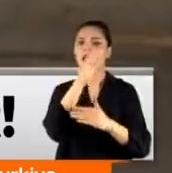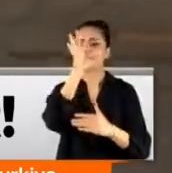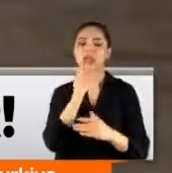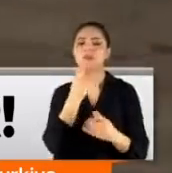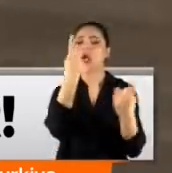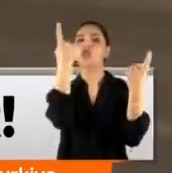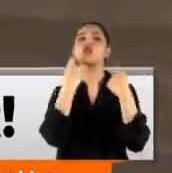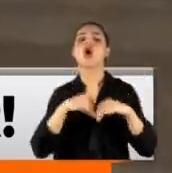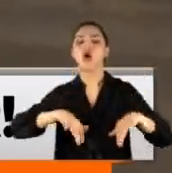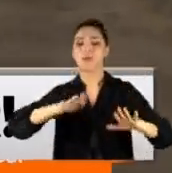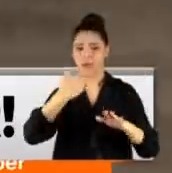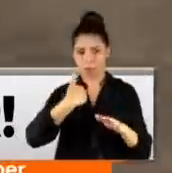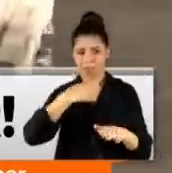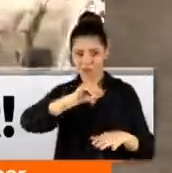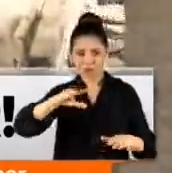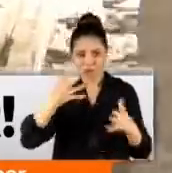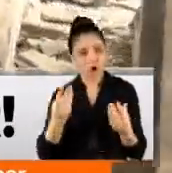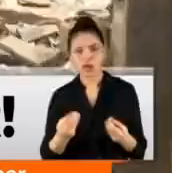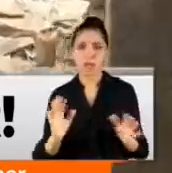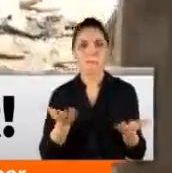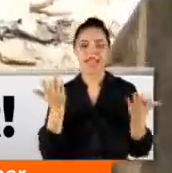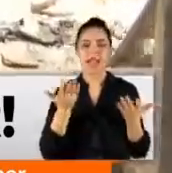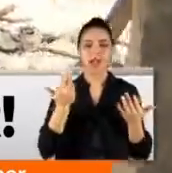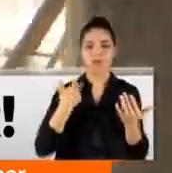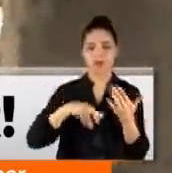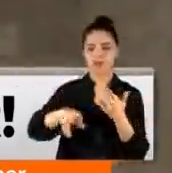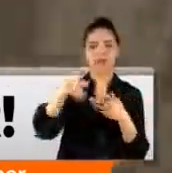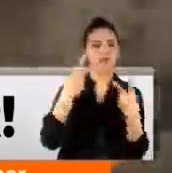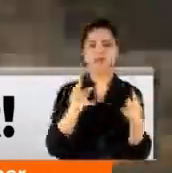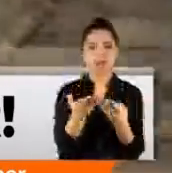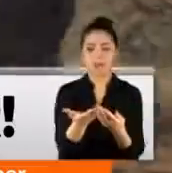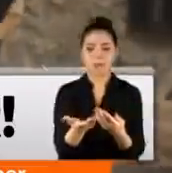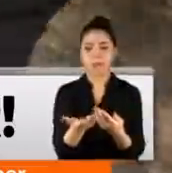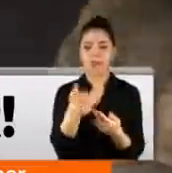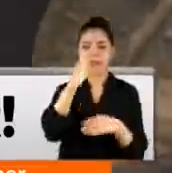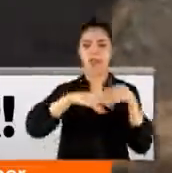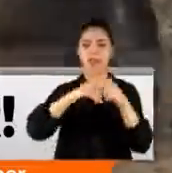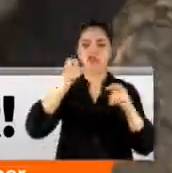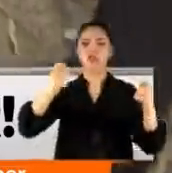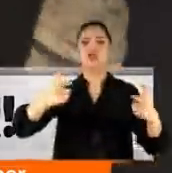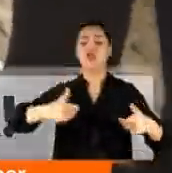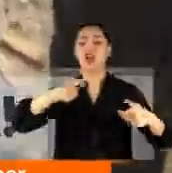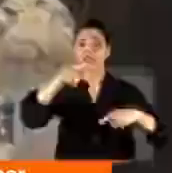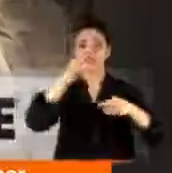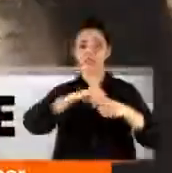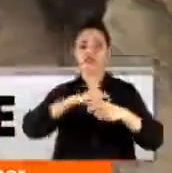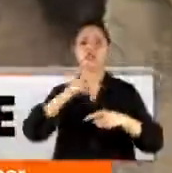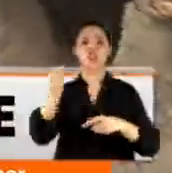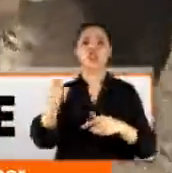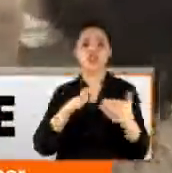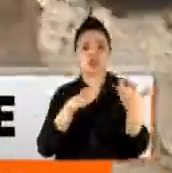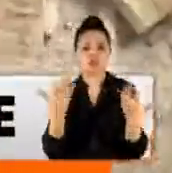demedi. Bir çocuk olduğumuzu düşünün. Bu şekilde ilerleyeceğiz. Bakın inşaat sahasının birçok noktasında çiviler var